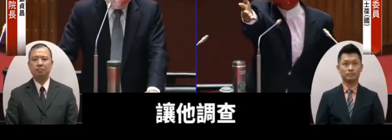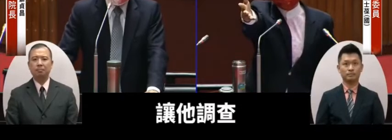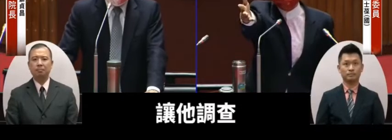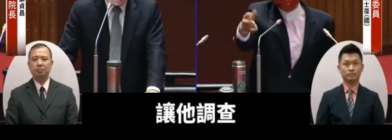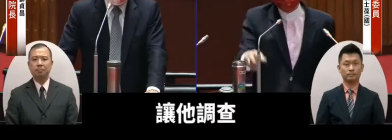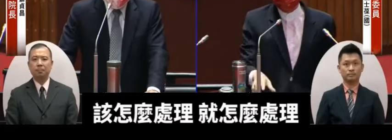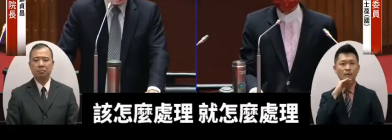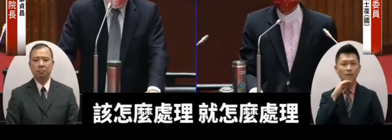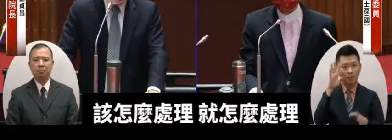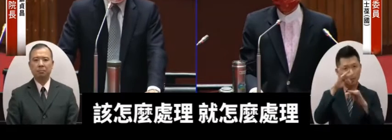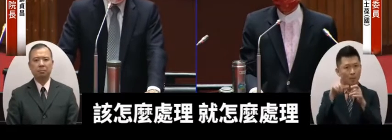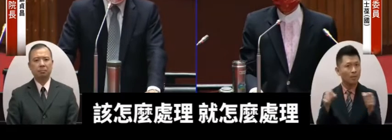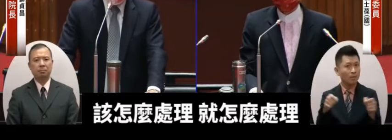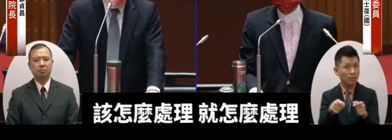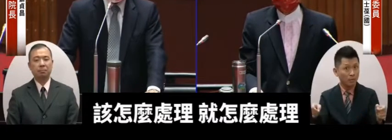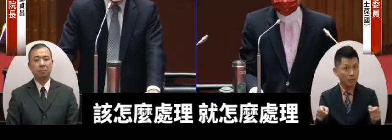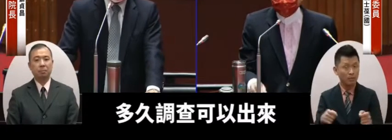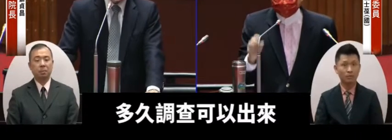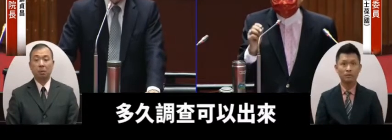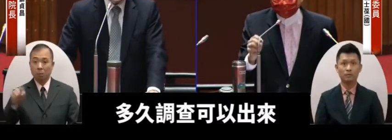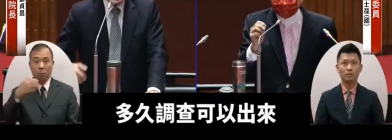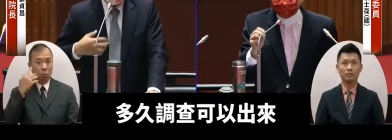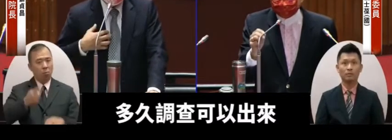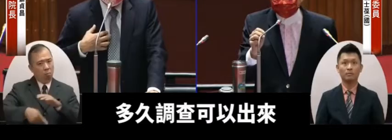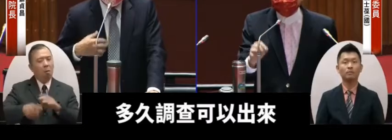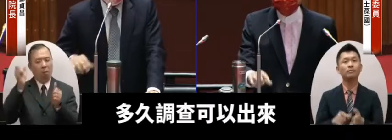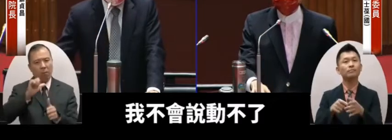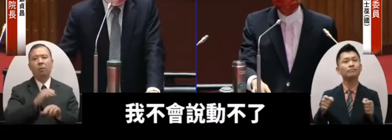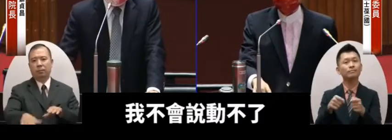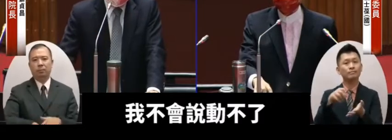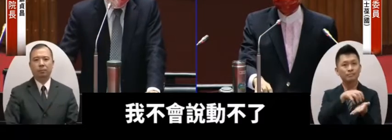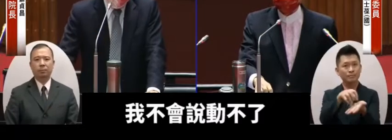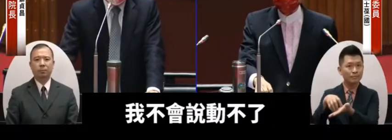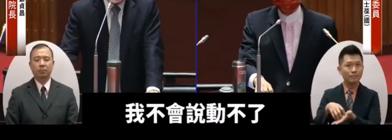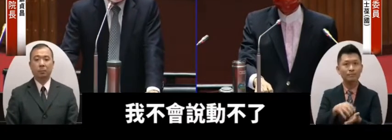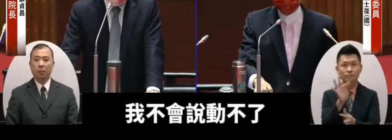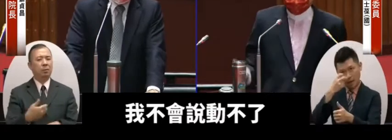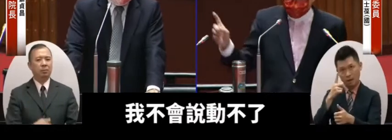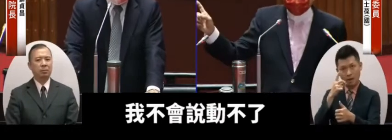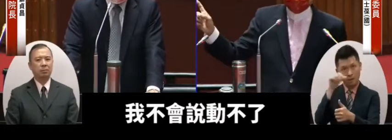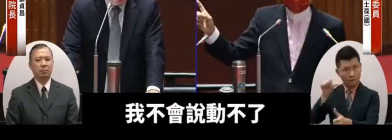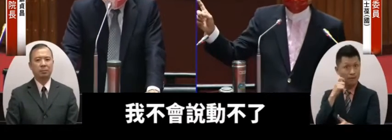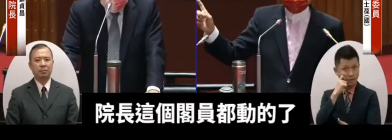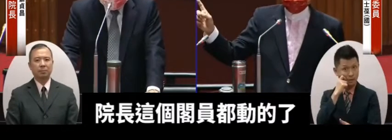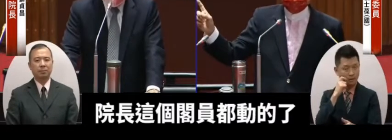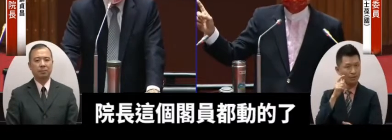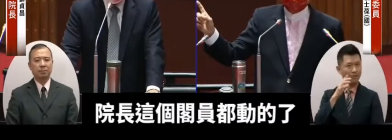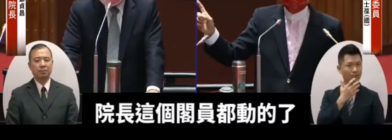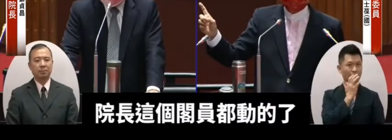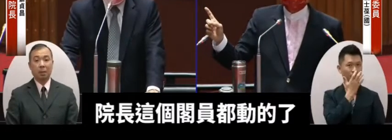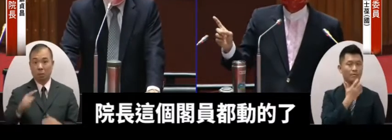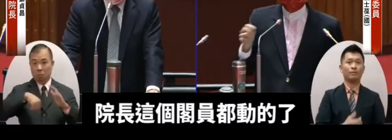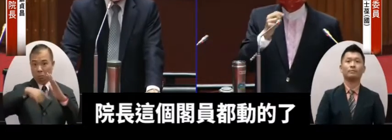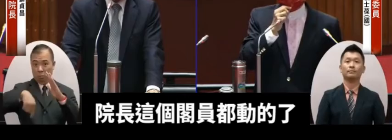让他调查，该怎么处理就怎么处理。 多久调查可以出 来？我不会说动不了， 啊、要动。 院长，